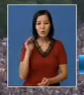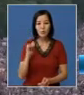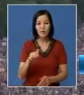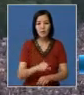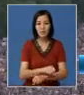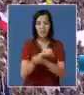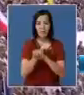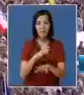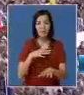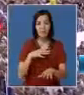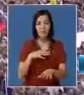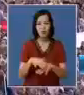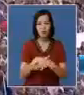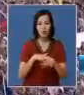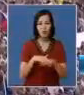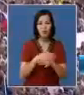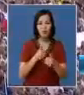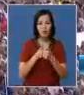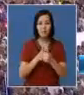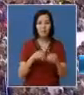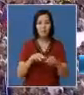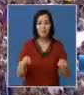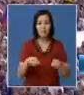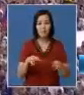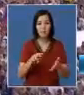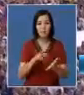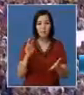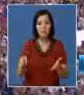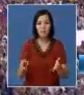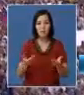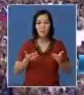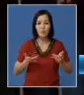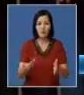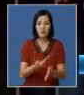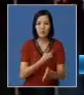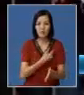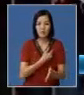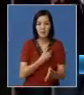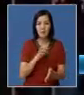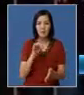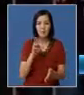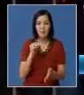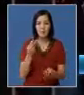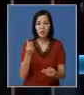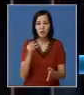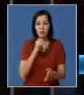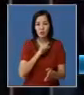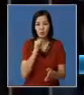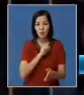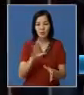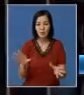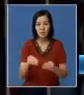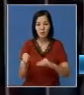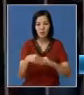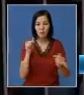шеруіне шықты. Тұрғындар ел премьер-министрі Андрей Бабиштің отставкаға кетуін талап етуде. Олар Бабиш елдің қаржысын жымқырып, сыбайлас